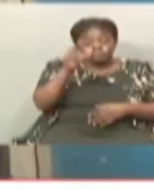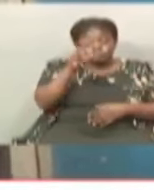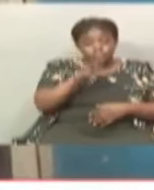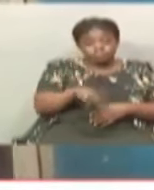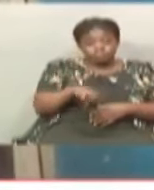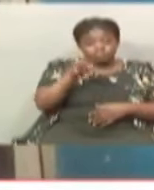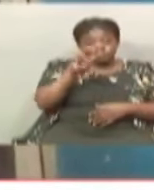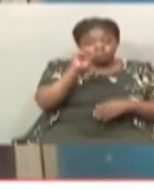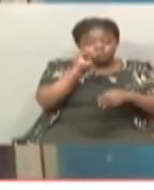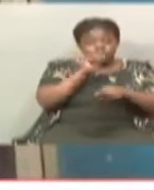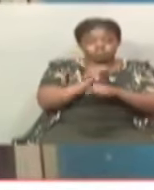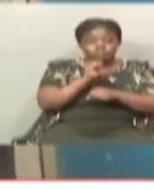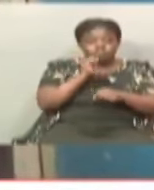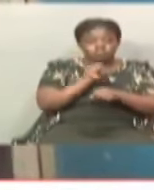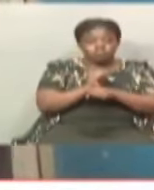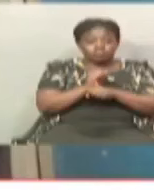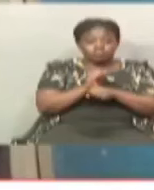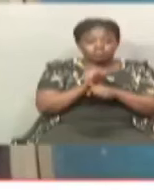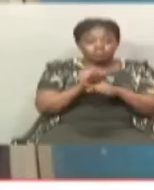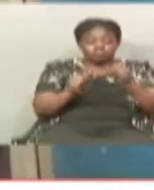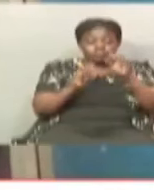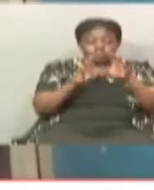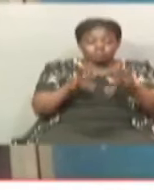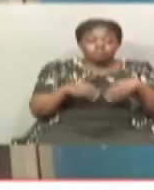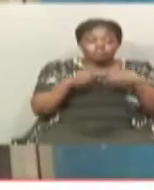gwa namuwa